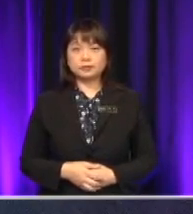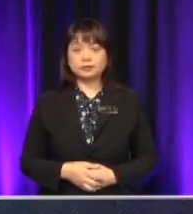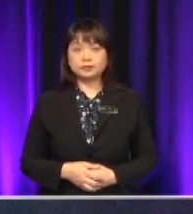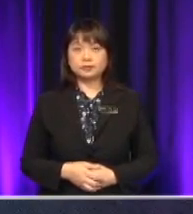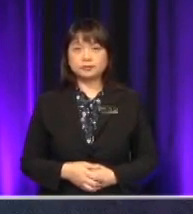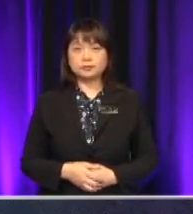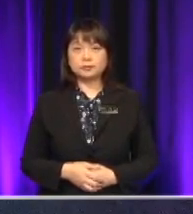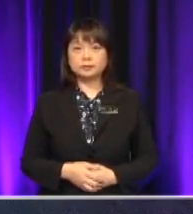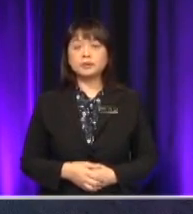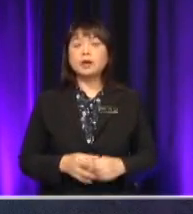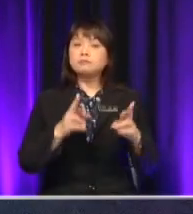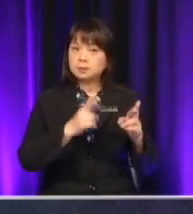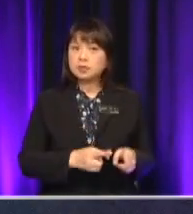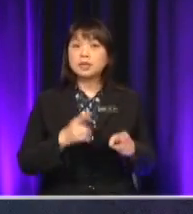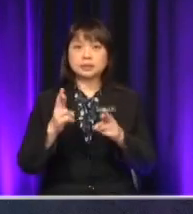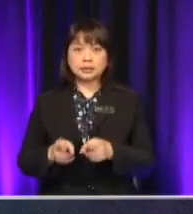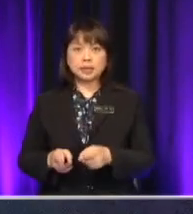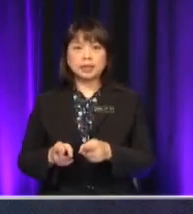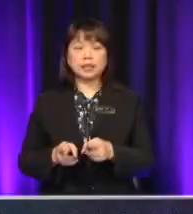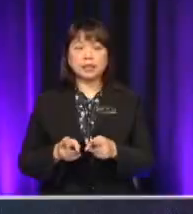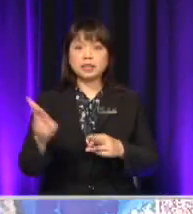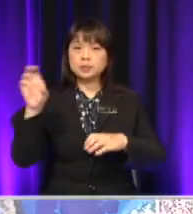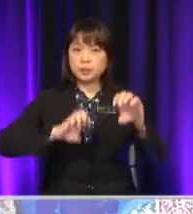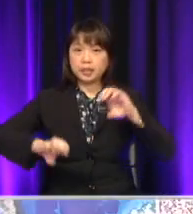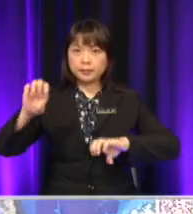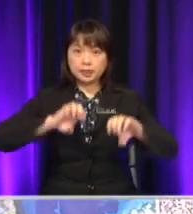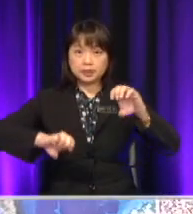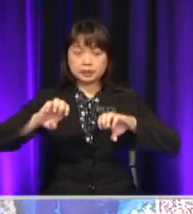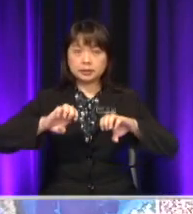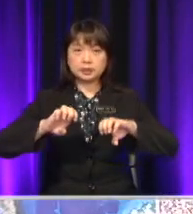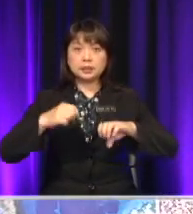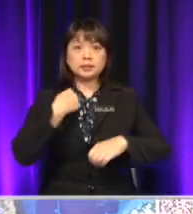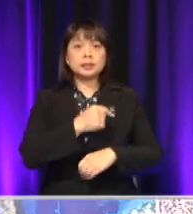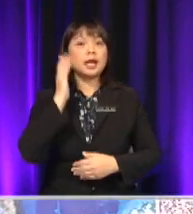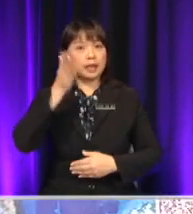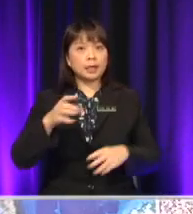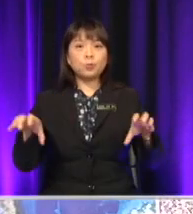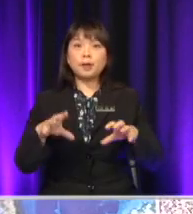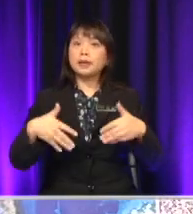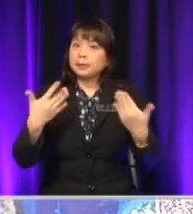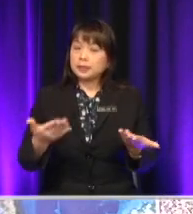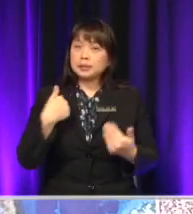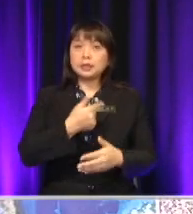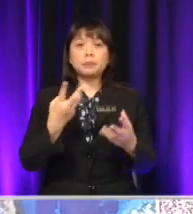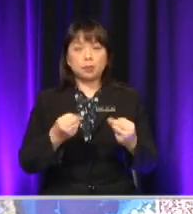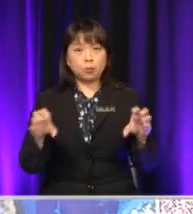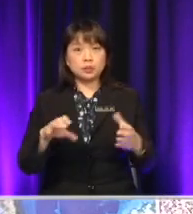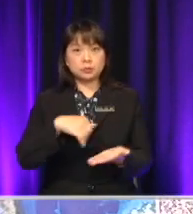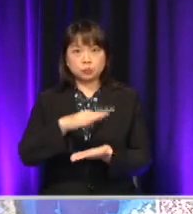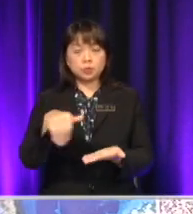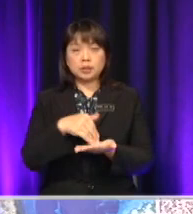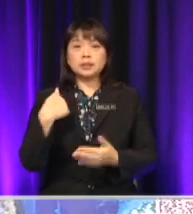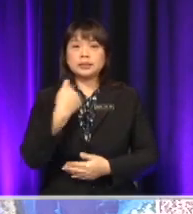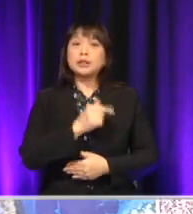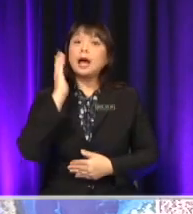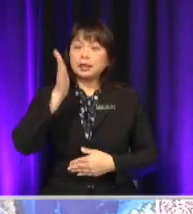Merancang eksperimen. Merancang eksperimen. Jadi kita akan rancang eksperimen kita lah. Kita akan buat macam mana kita nak buat semua. Kita akan letak